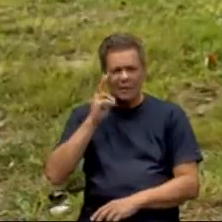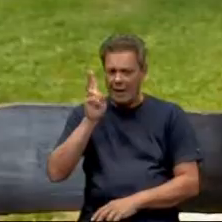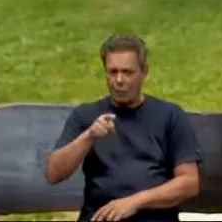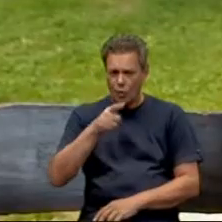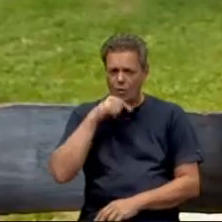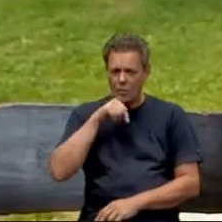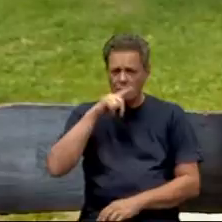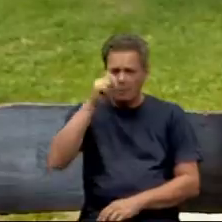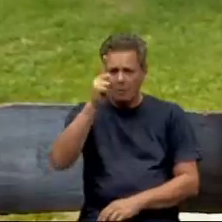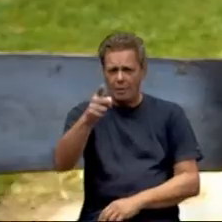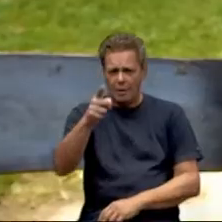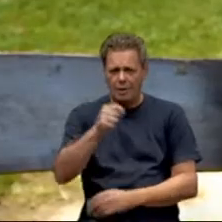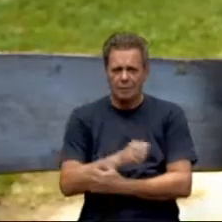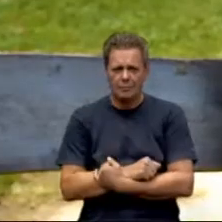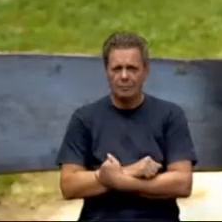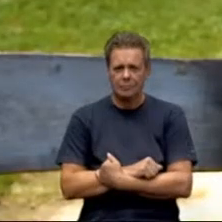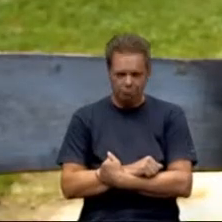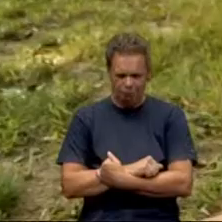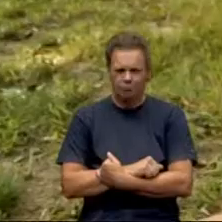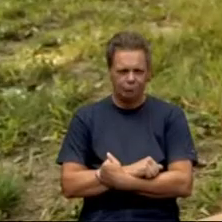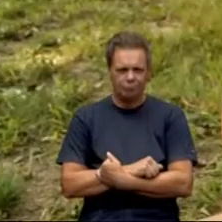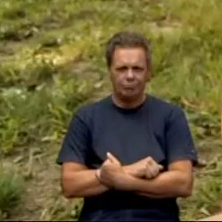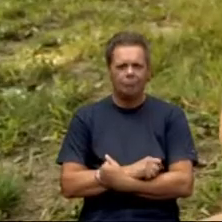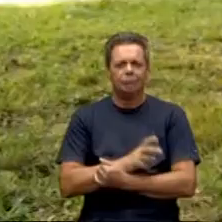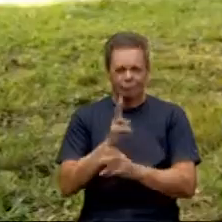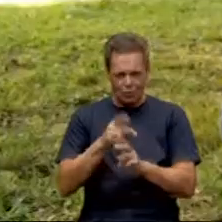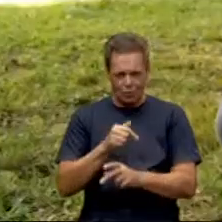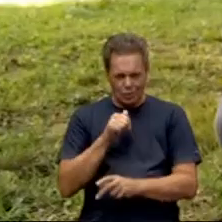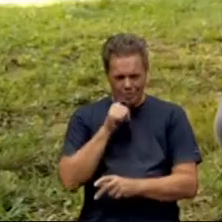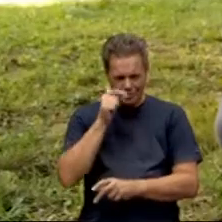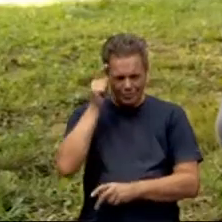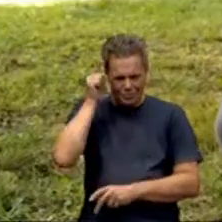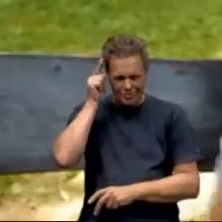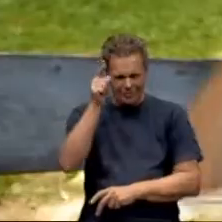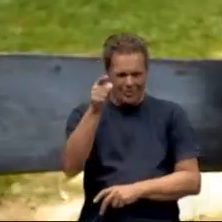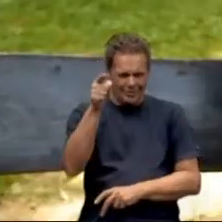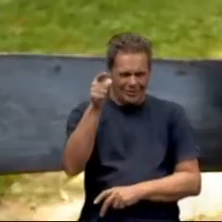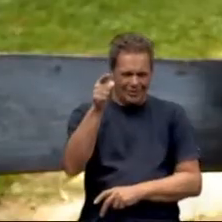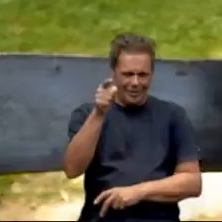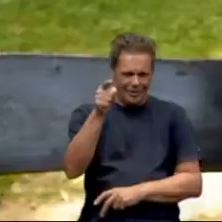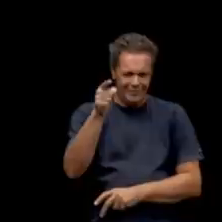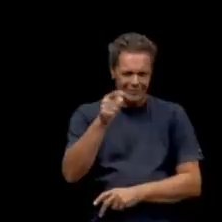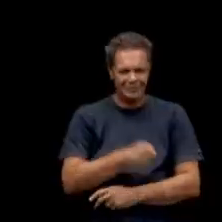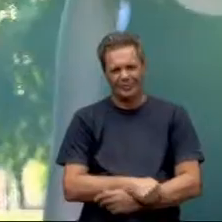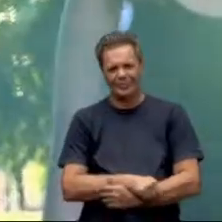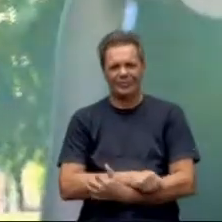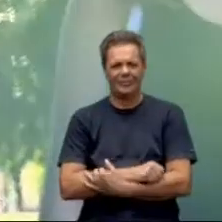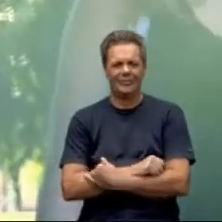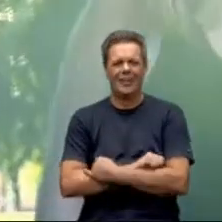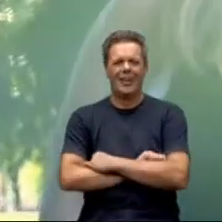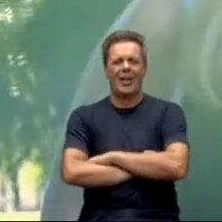i ti. A možeš i ti. A možeš i ti. A možeš i ti. A možeš i ti. A možeš i ti.